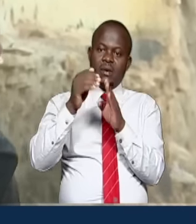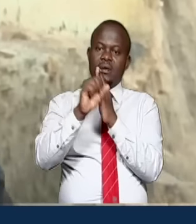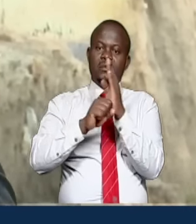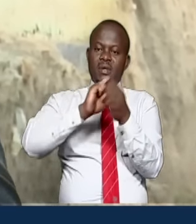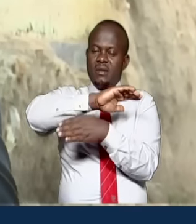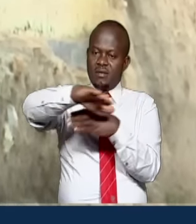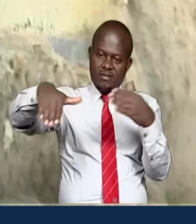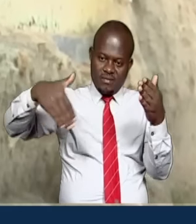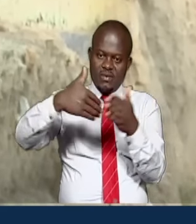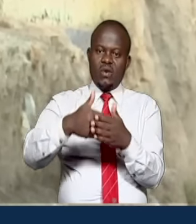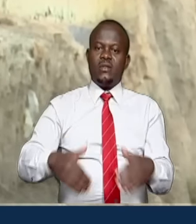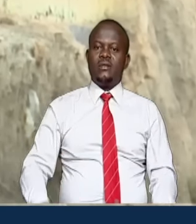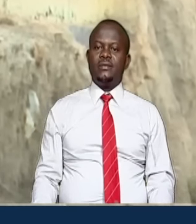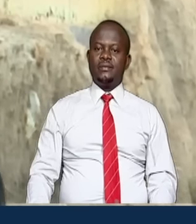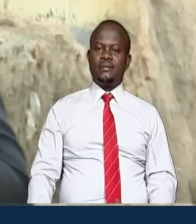yose.